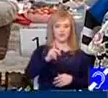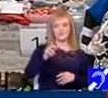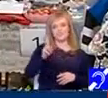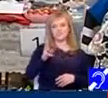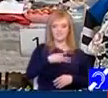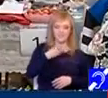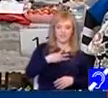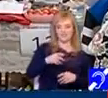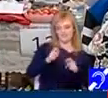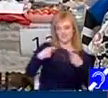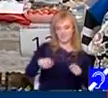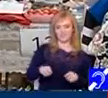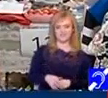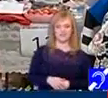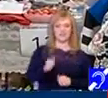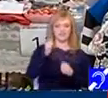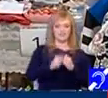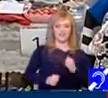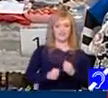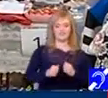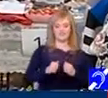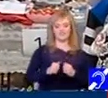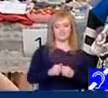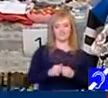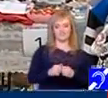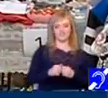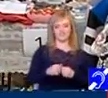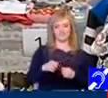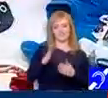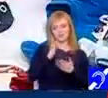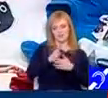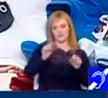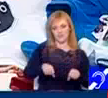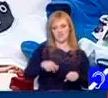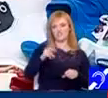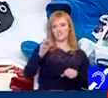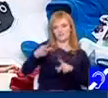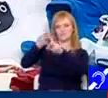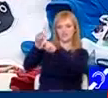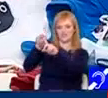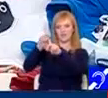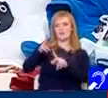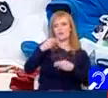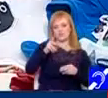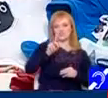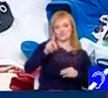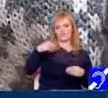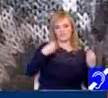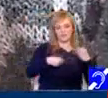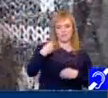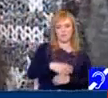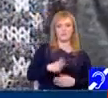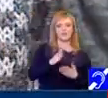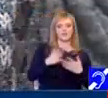hăinuților. Știu că fiecare hăinuț poartă sufletul celui care a purtat și decât să stea în dulap, mai bine să le poarte cineva. Rochițe